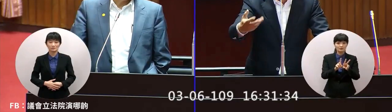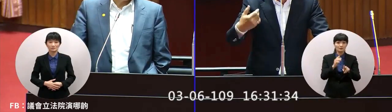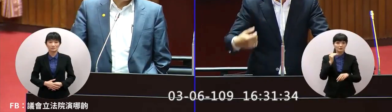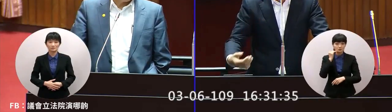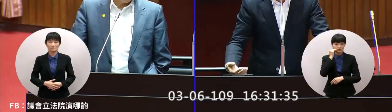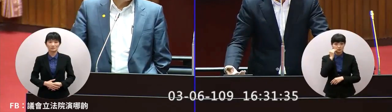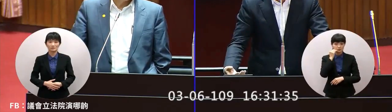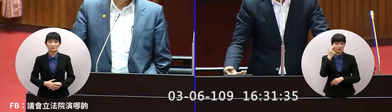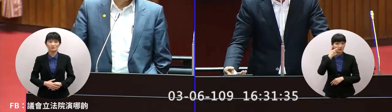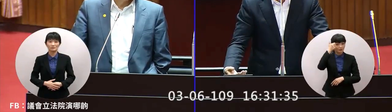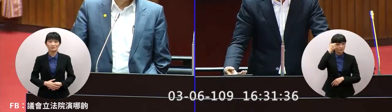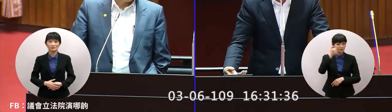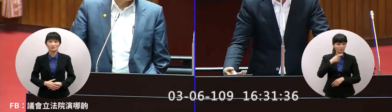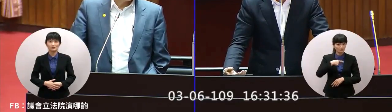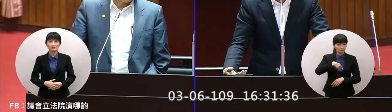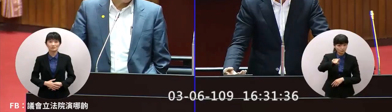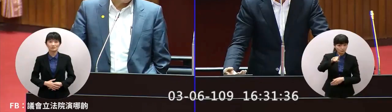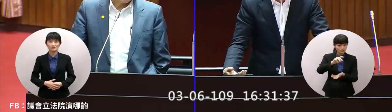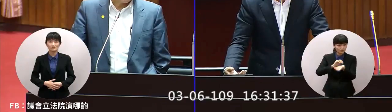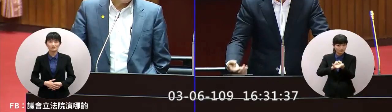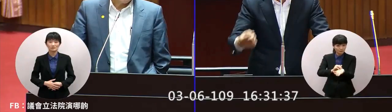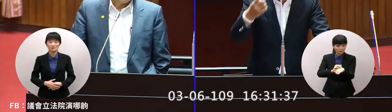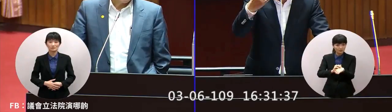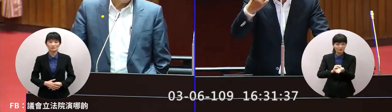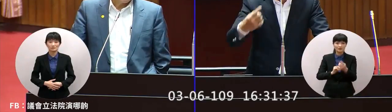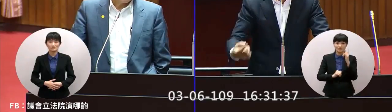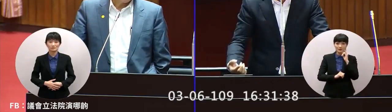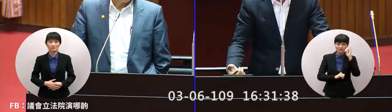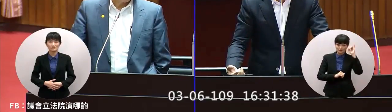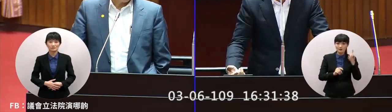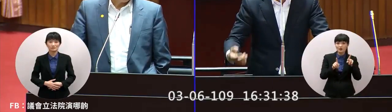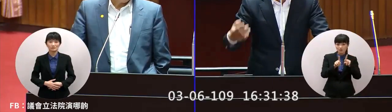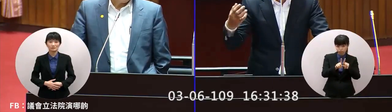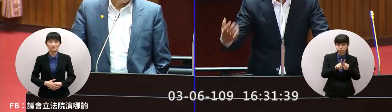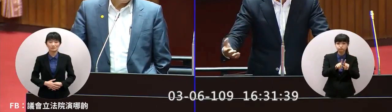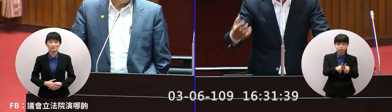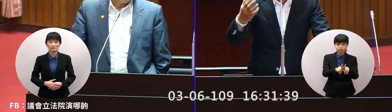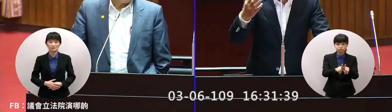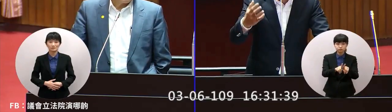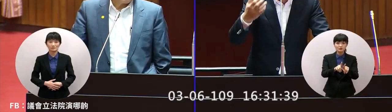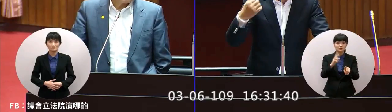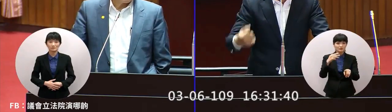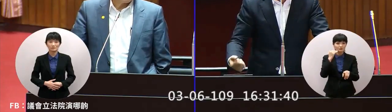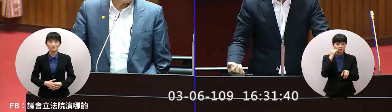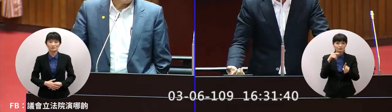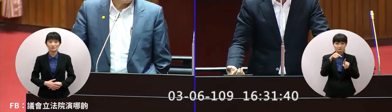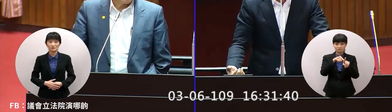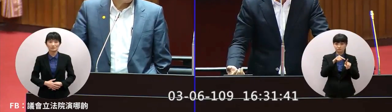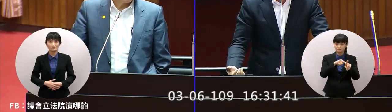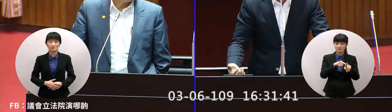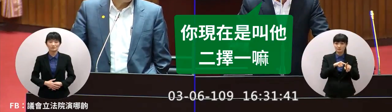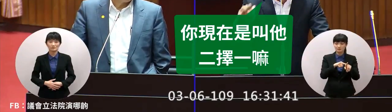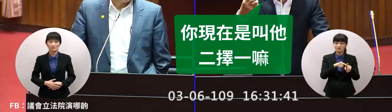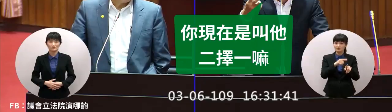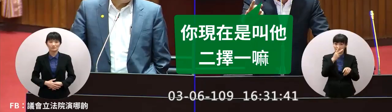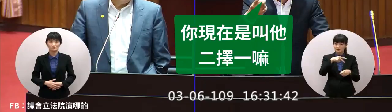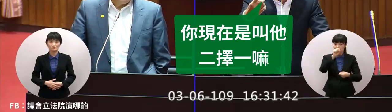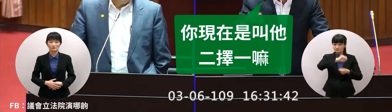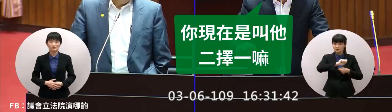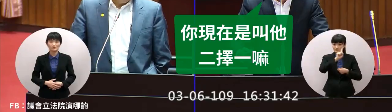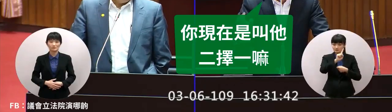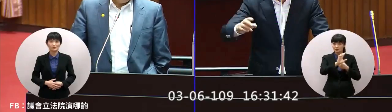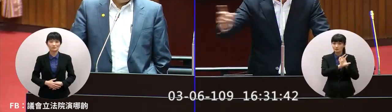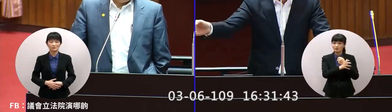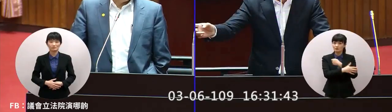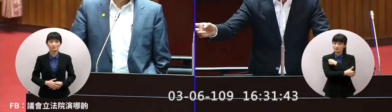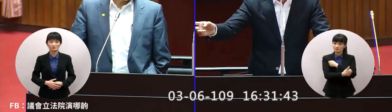本上是爱陪去。吼、哦，去陪病嘛，对不对？啊，咱就要拼这个人嘛。但是阿妈如果请一个外籍看护啊嘛，啊，你那是叫伊二